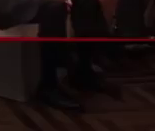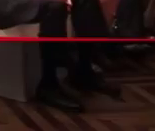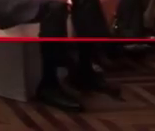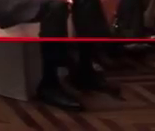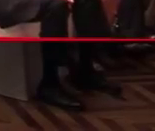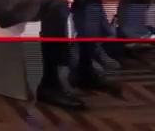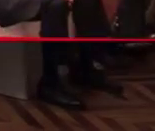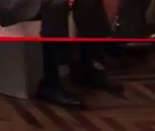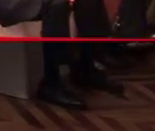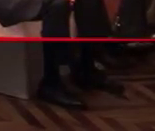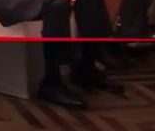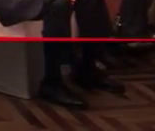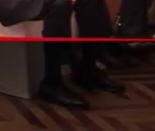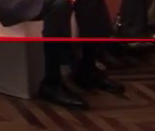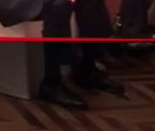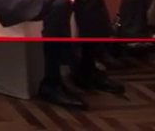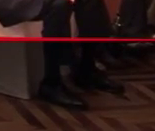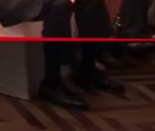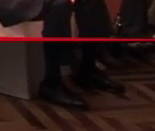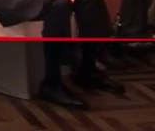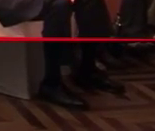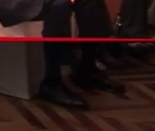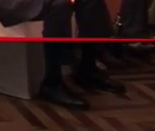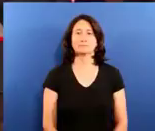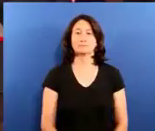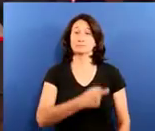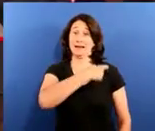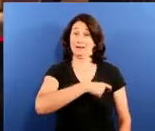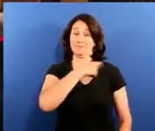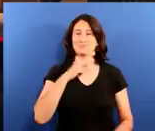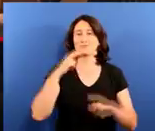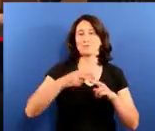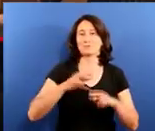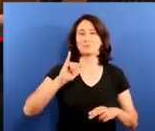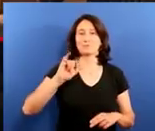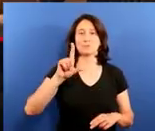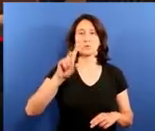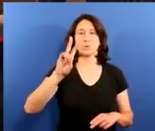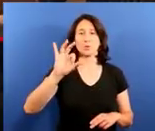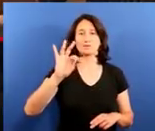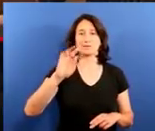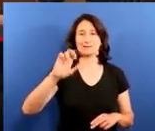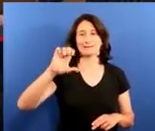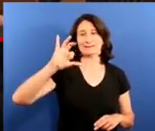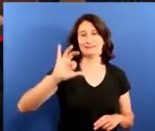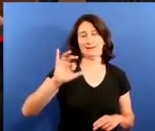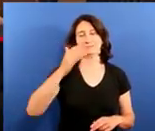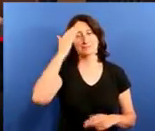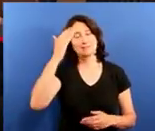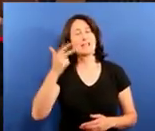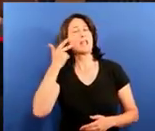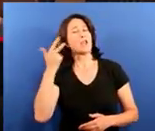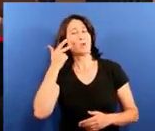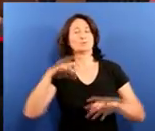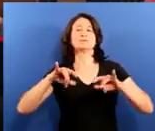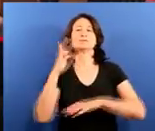Bizkeko aldo nagusik joseleiz bilbaokon gorabide irabazteko azmorik abeko elkartari UPVH-uko biokemika eta biologia